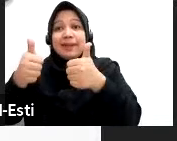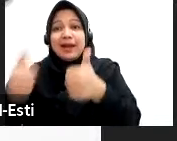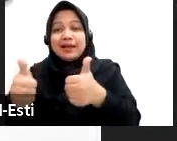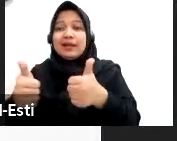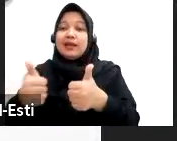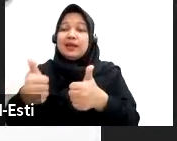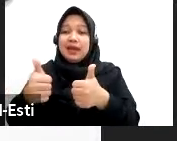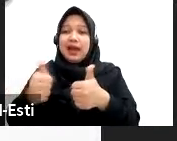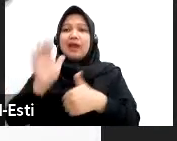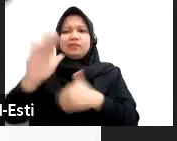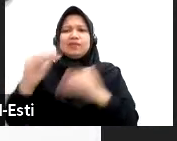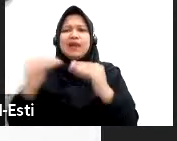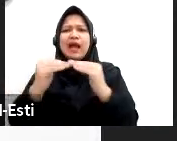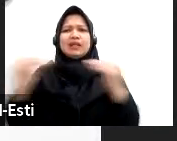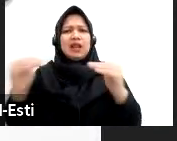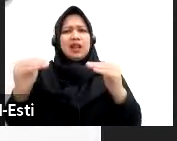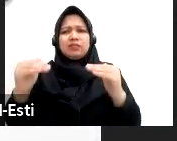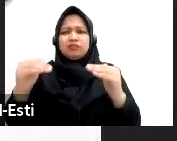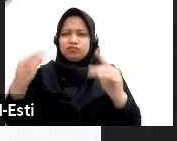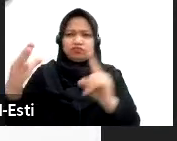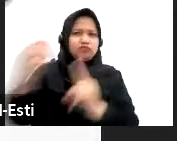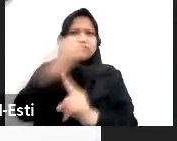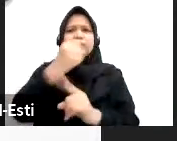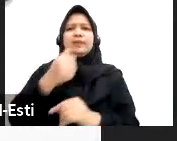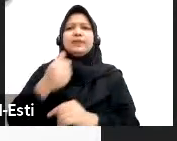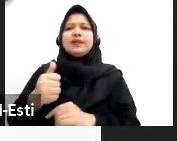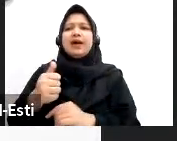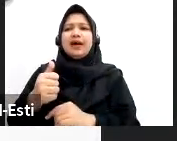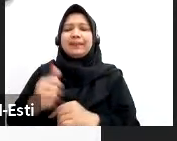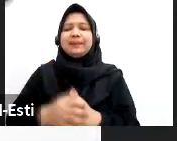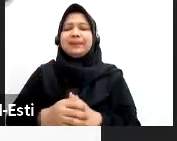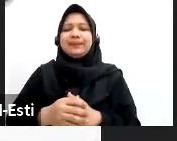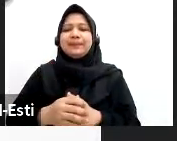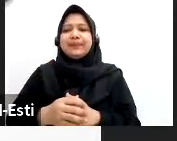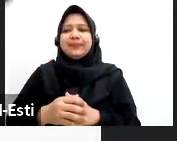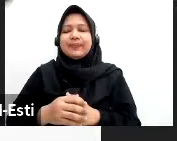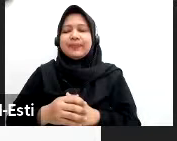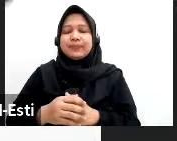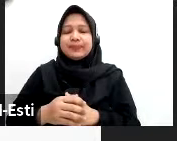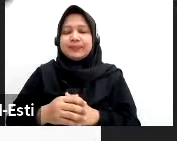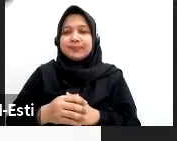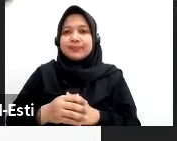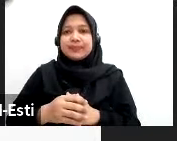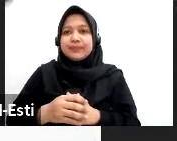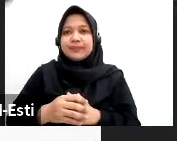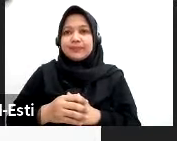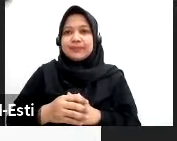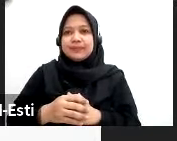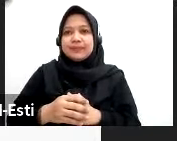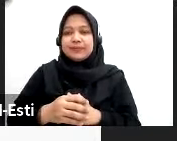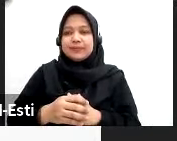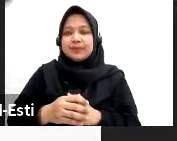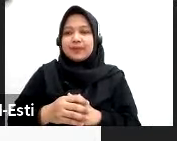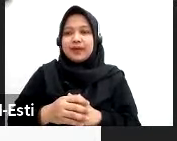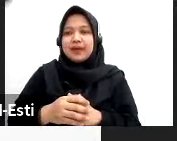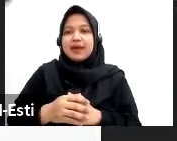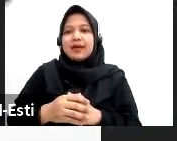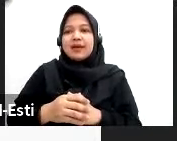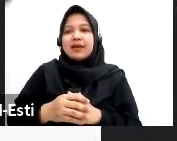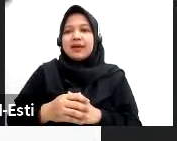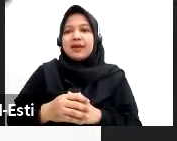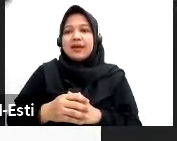bisa ditegakkan Nah jadi dalam membangun artifisial intelijen